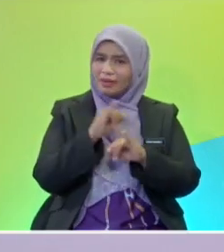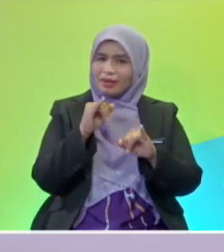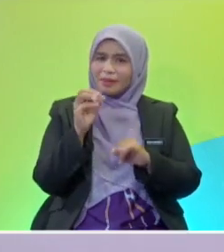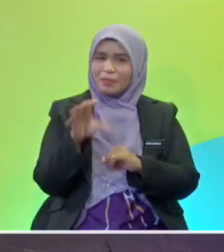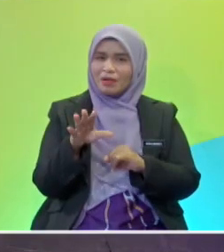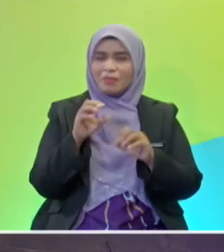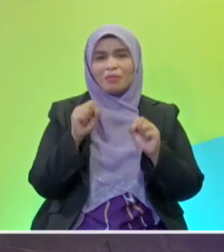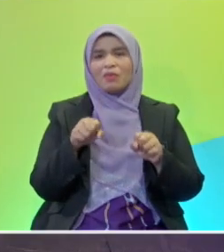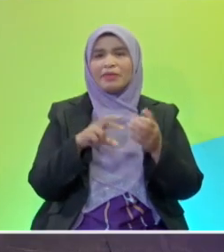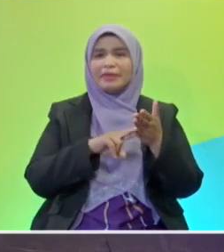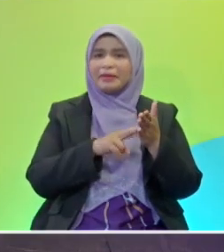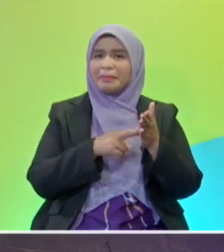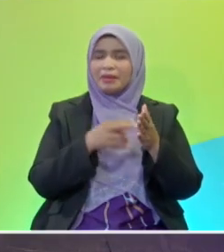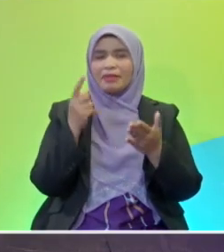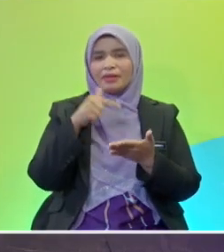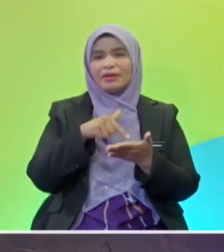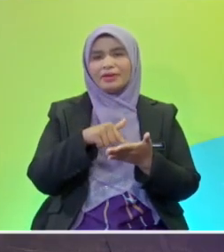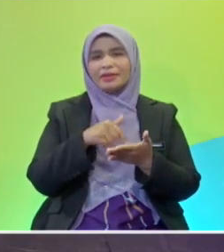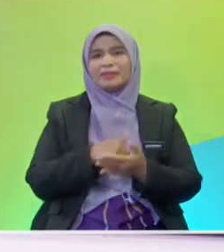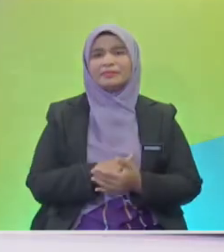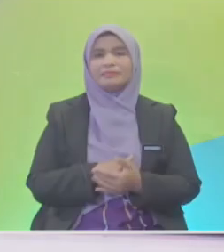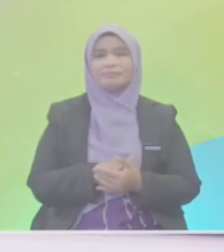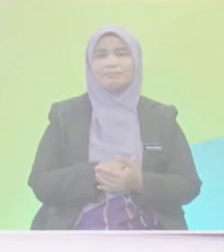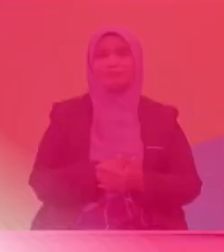lagi tu boleh baiki ya boleh